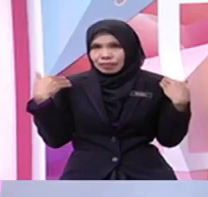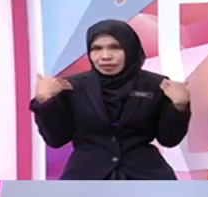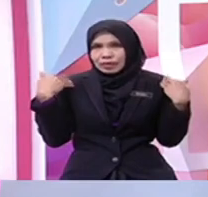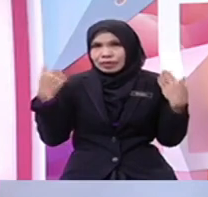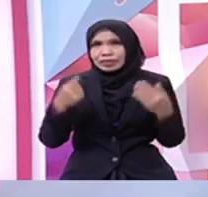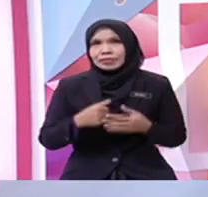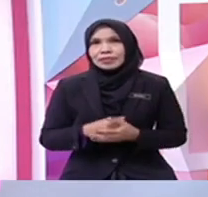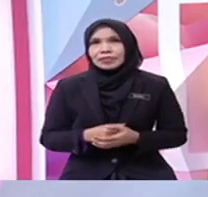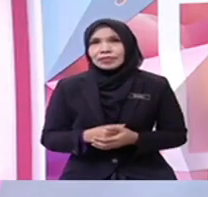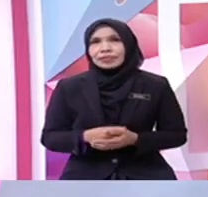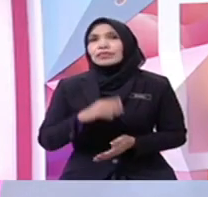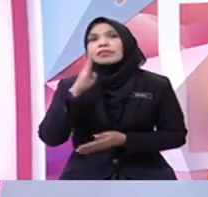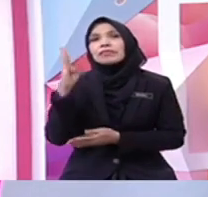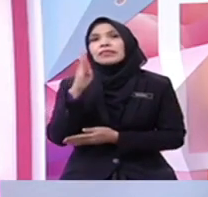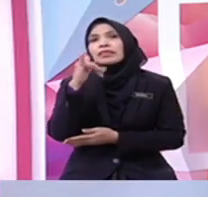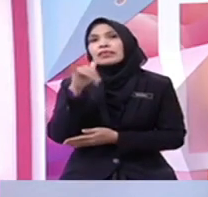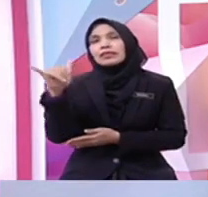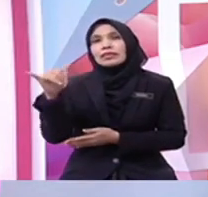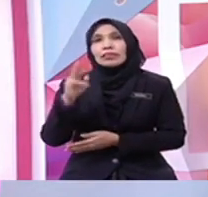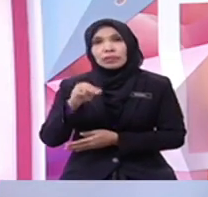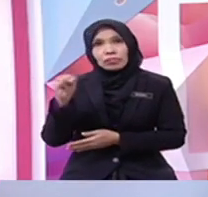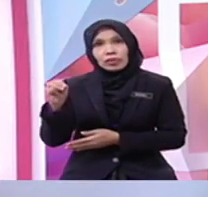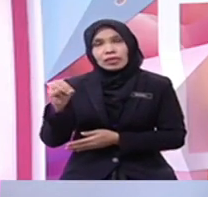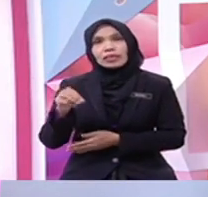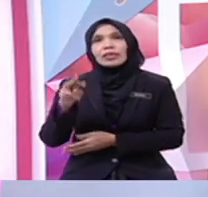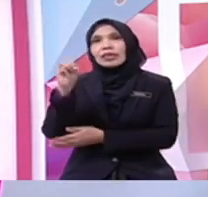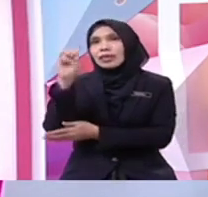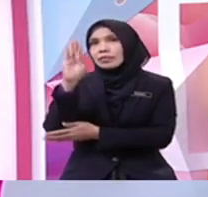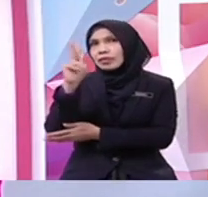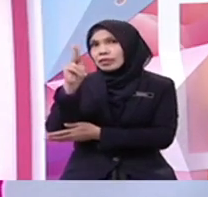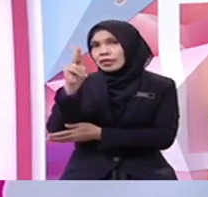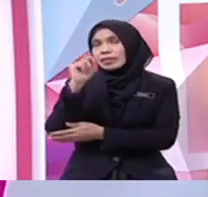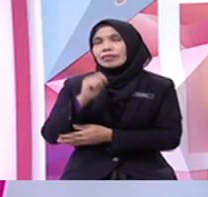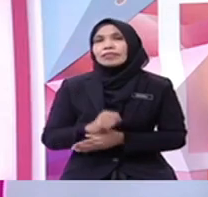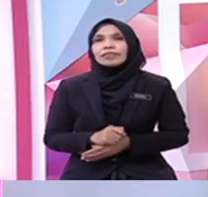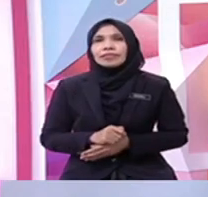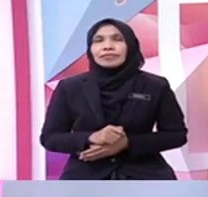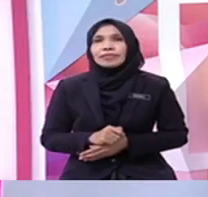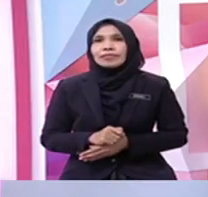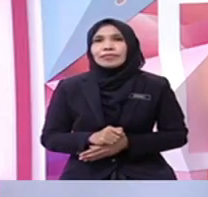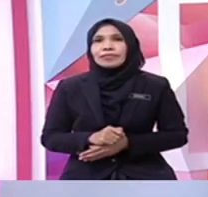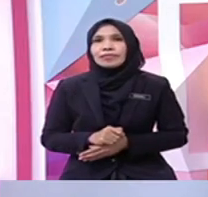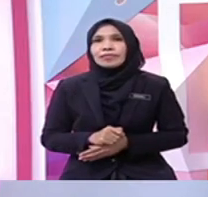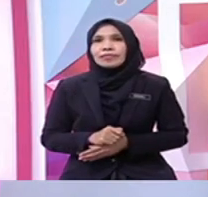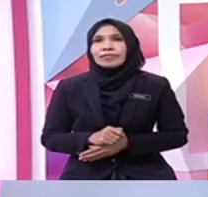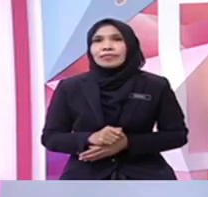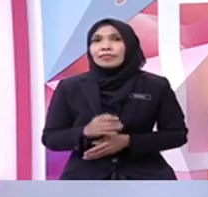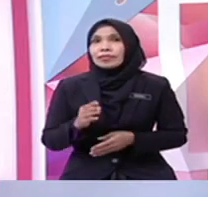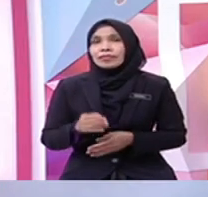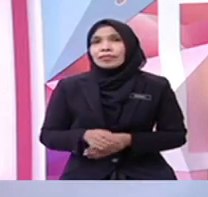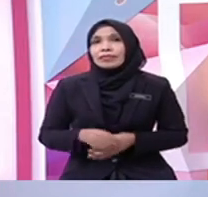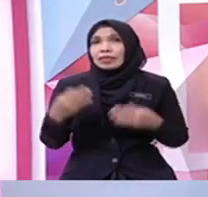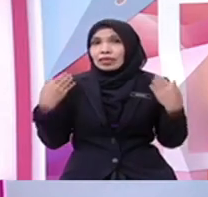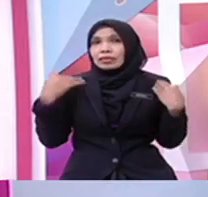rendah Oke biasanya murid murid berkeperluan khas kefungsian rendahnya kadang aja juga yang